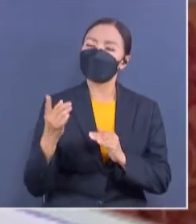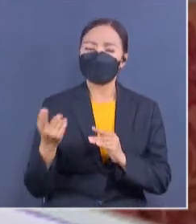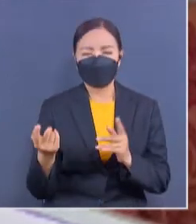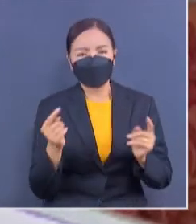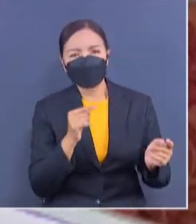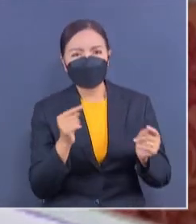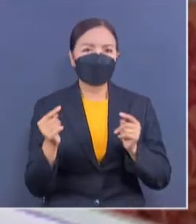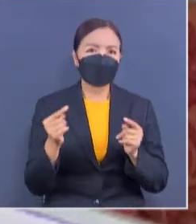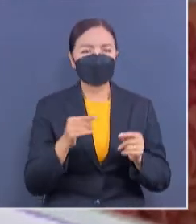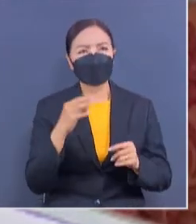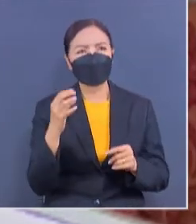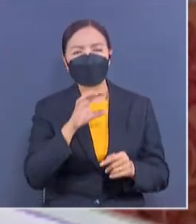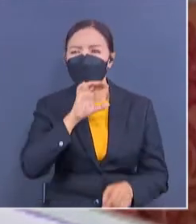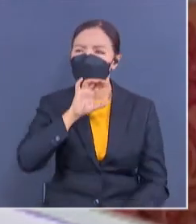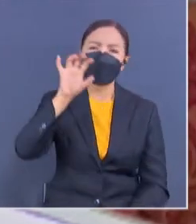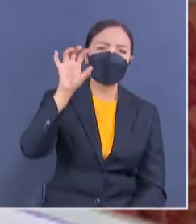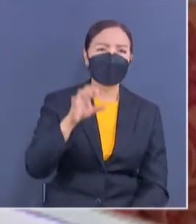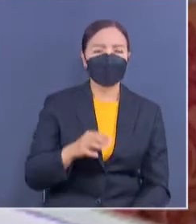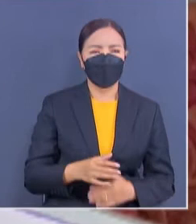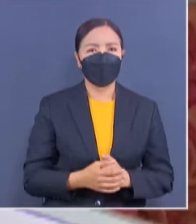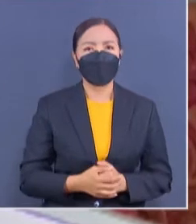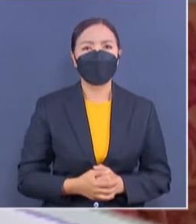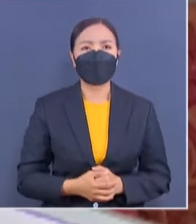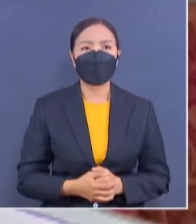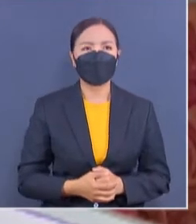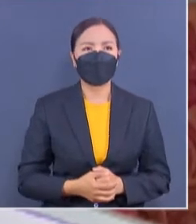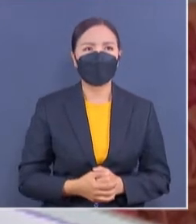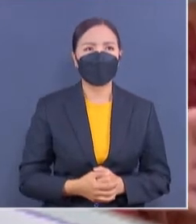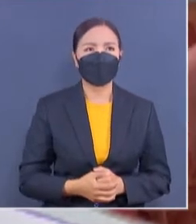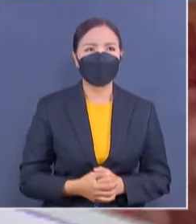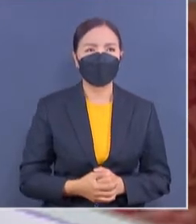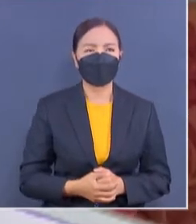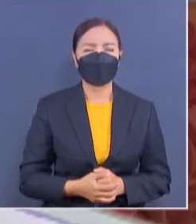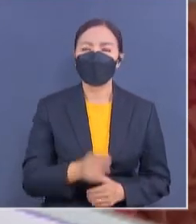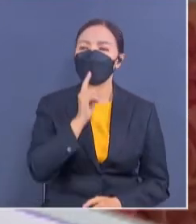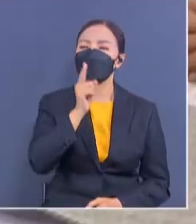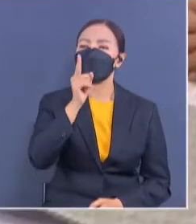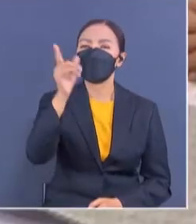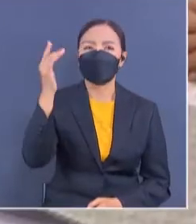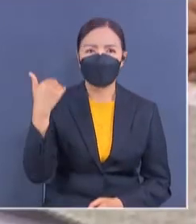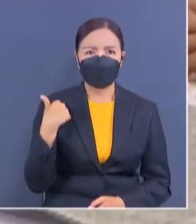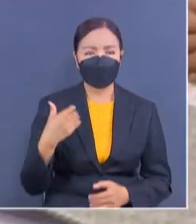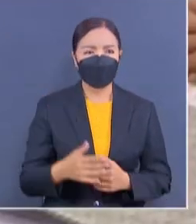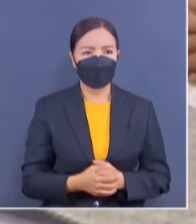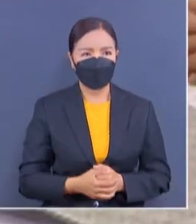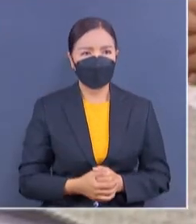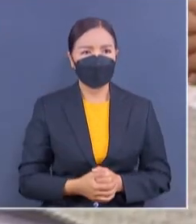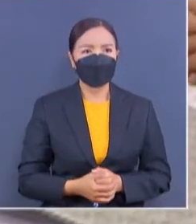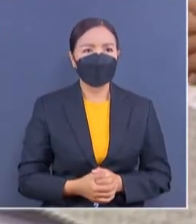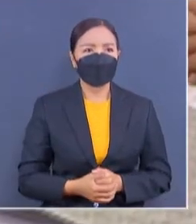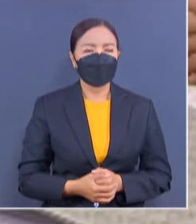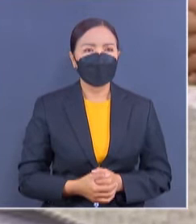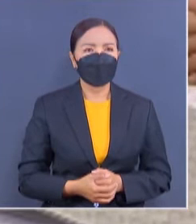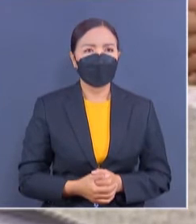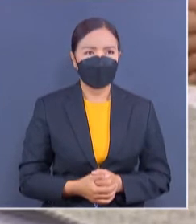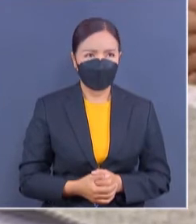การโวยวายขึ้นมาอีกรอบนึงนะครับจนทำให้เกิดการด่าทอกันขึ้น พอเกิดเหตุการณ์โวยว